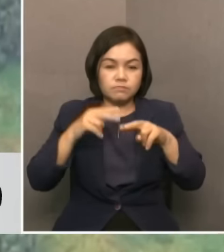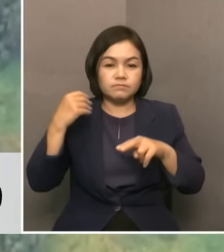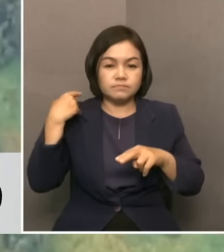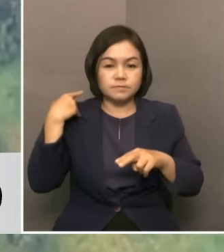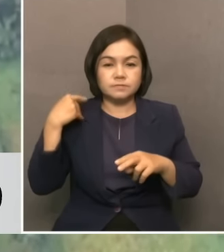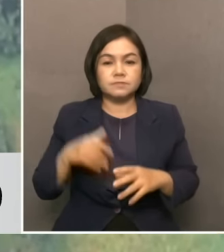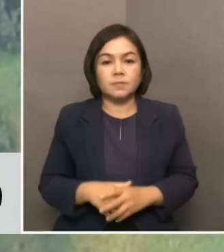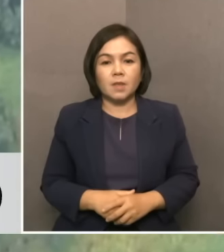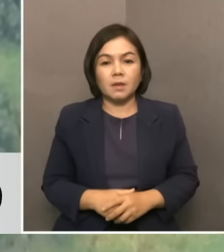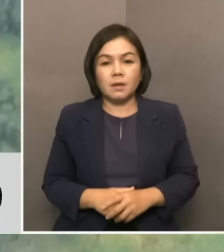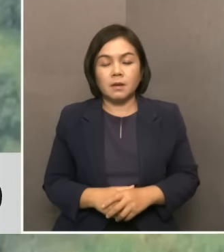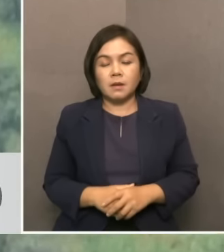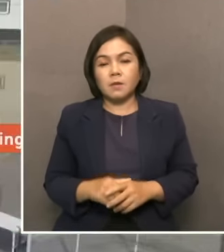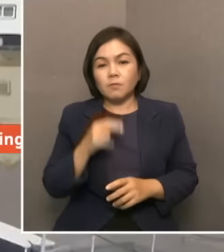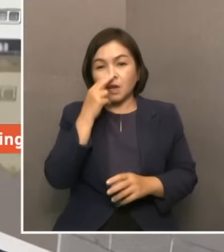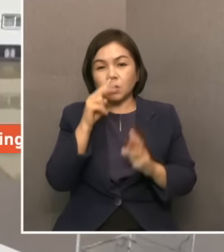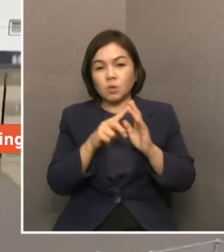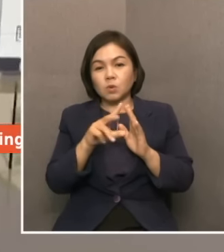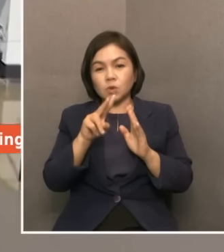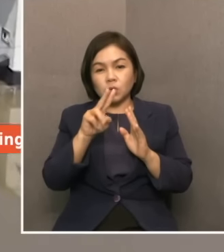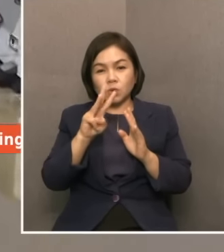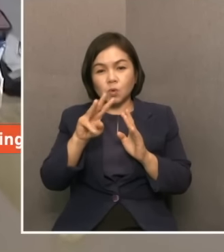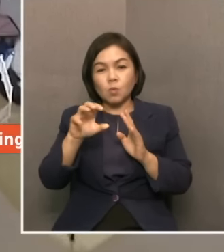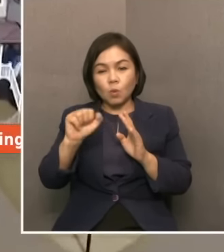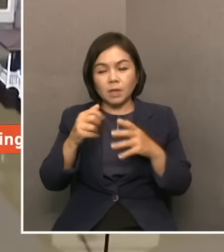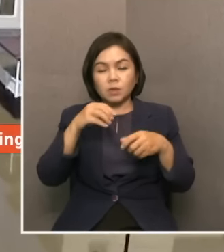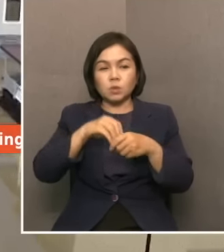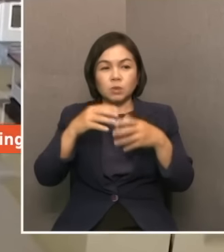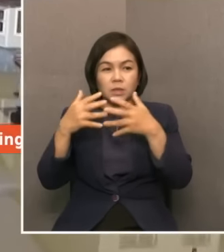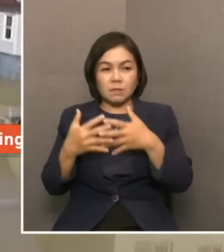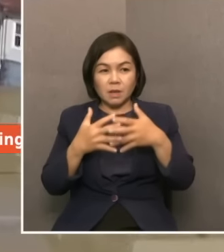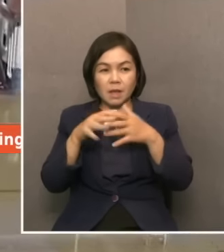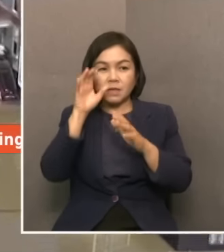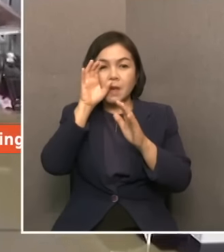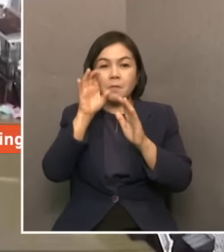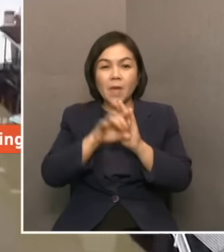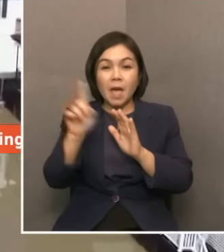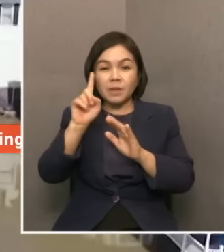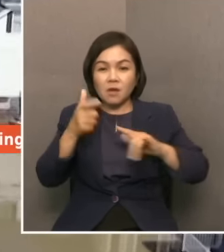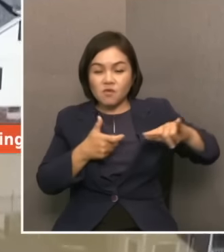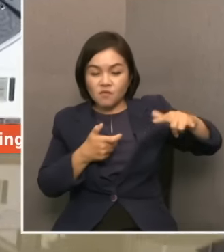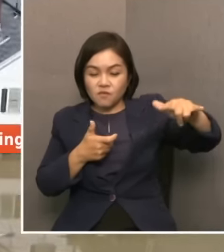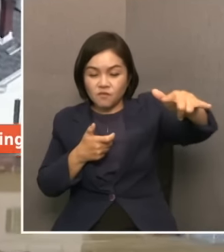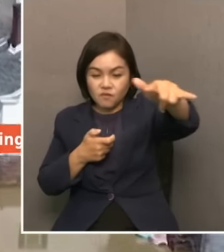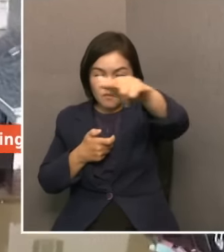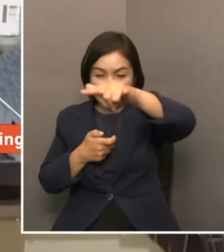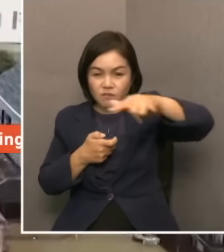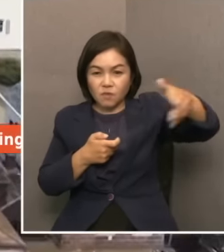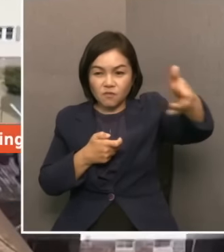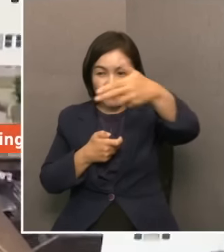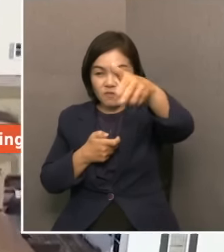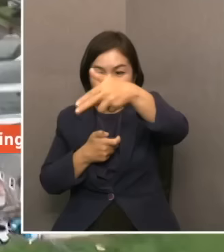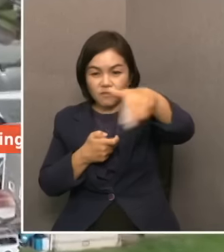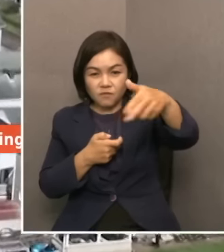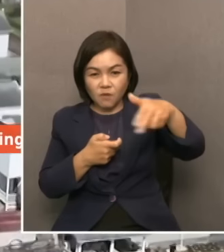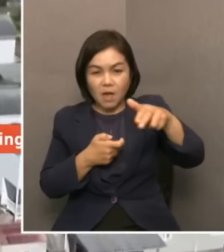ส่วนที่รัฐเวสต์เวอร์จิเนียของสหรัฐอเมริกานะคะนี่เป็นภาพจากอากาศยานไร้คนขับหรือว่าโดรนของหน่วยดับเพลิงของ